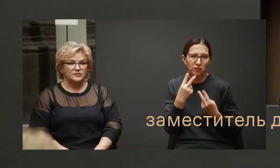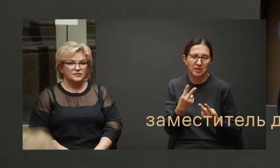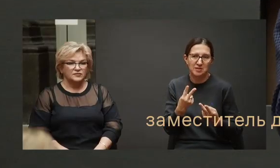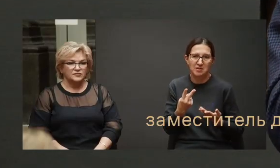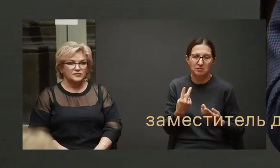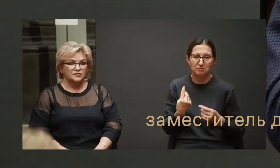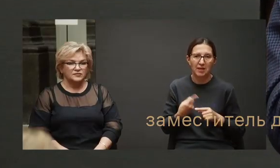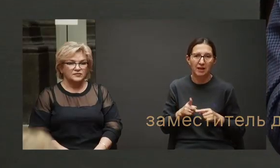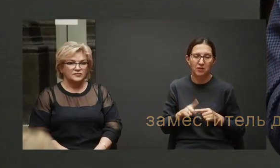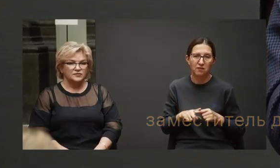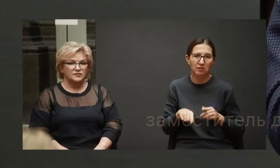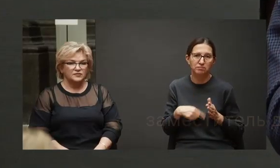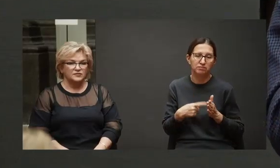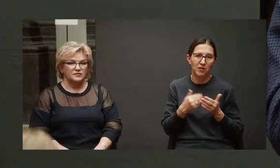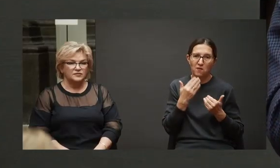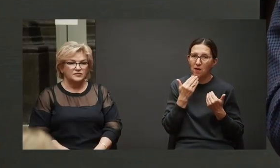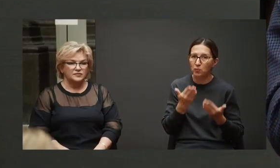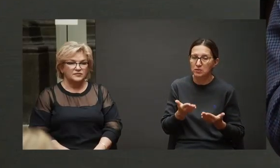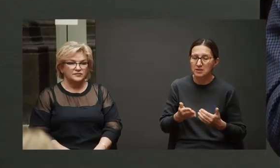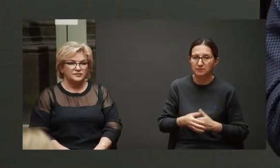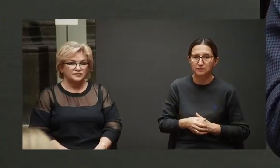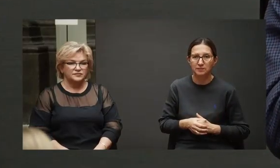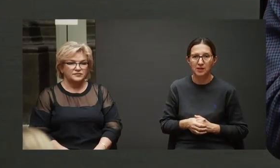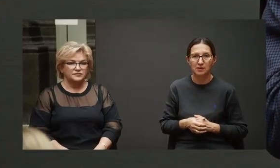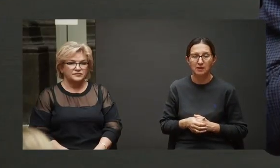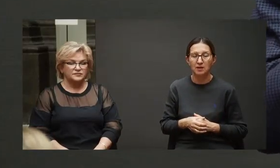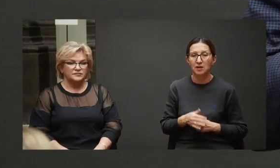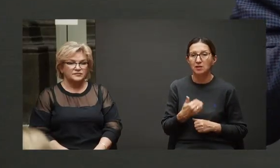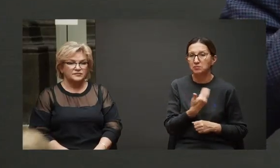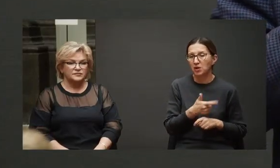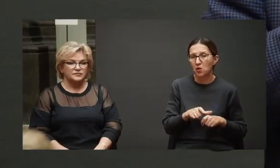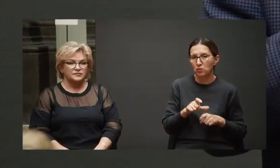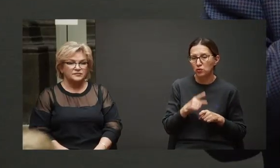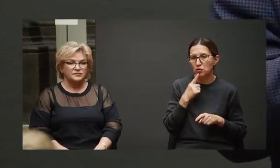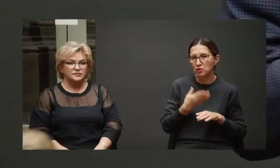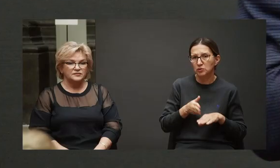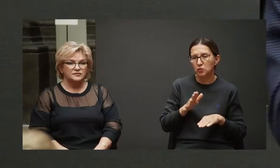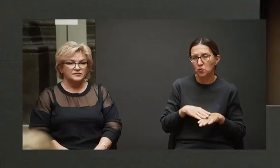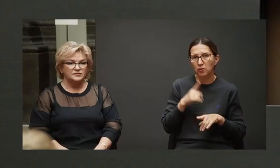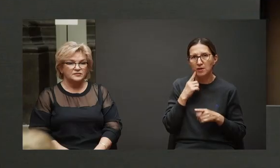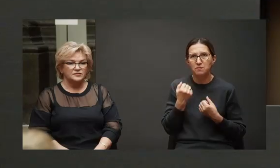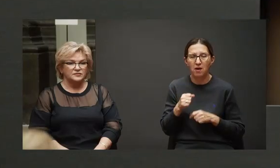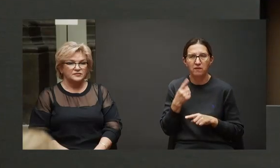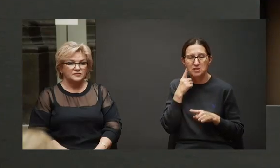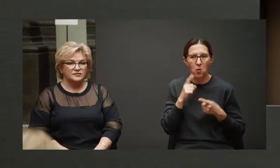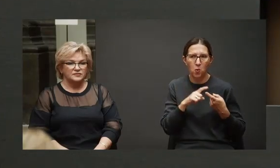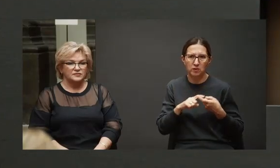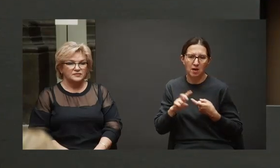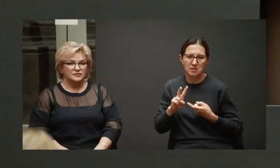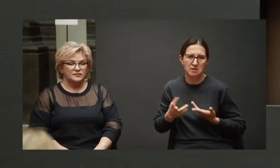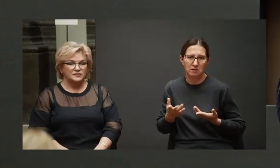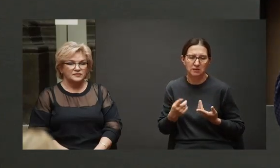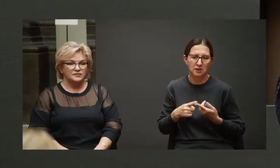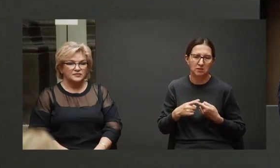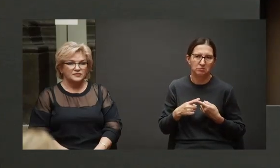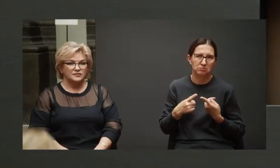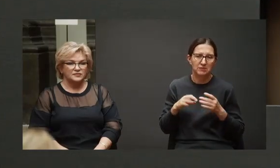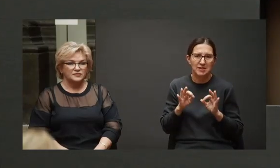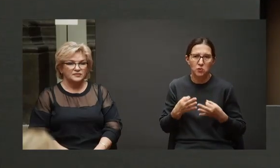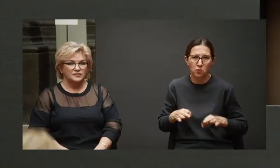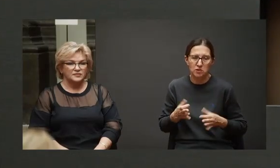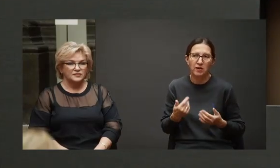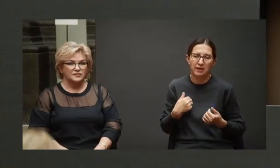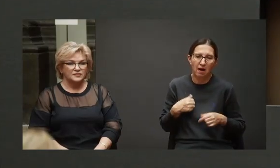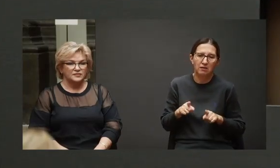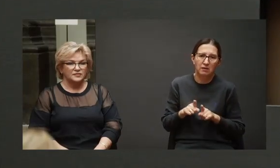поставленного вопроса. Мне очень трудно избавиться от ассоциации с искусством. Понятно, это профдеформация. Да, я